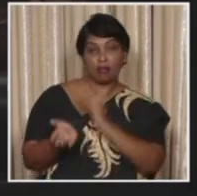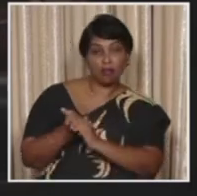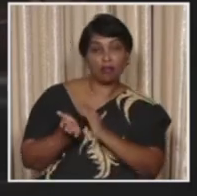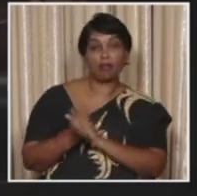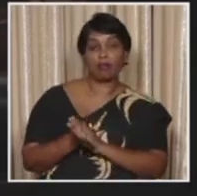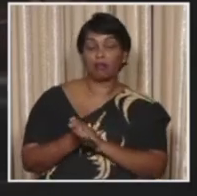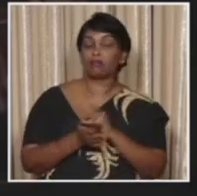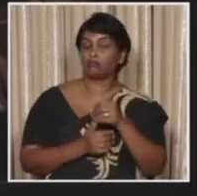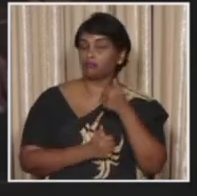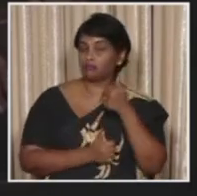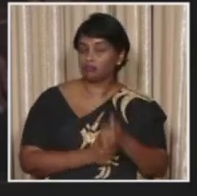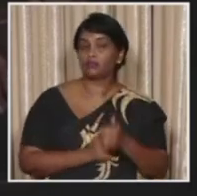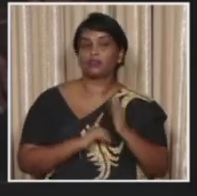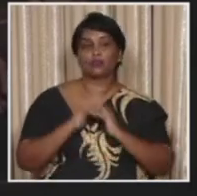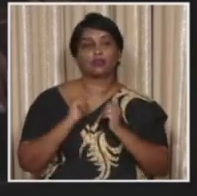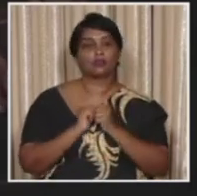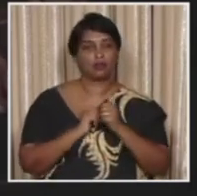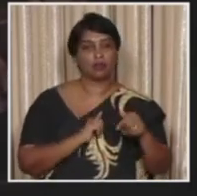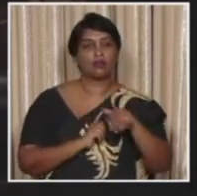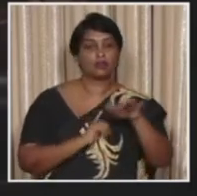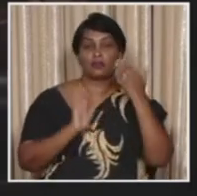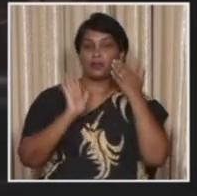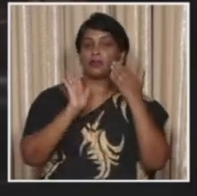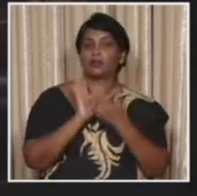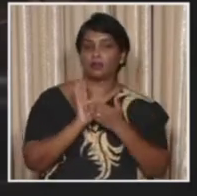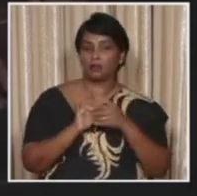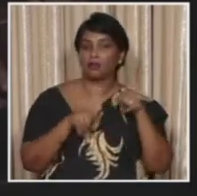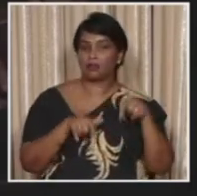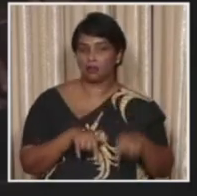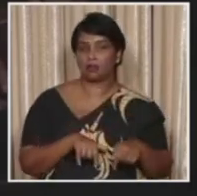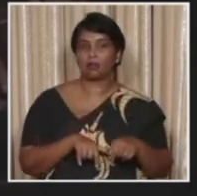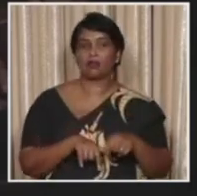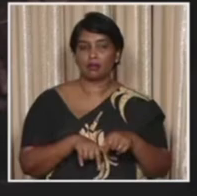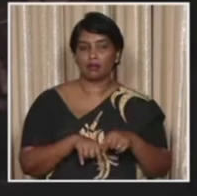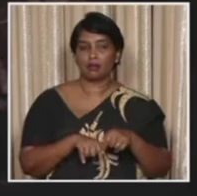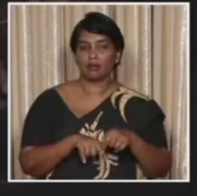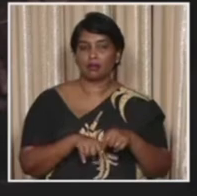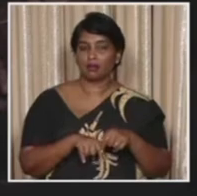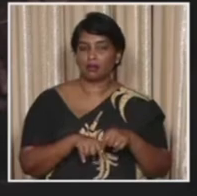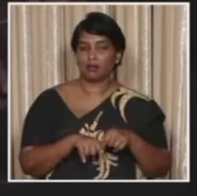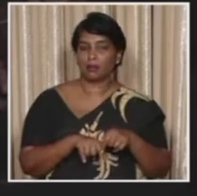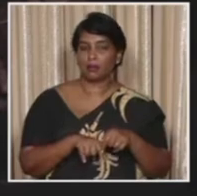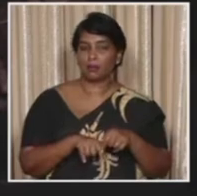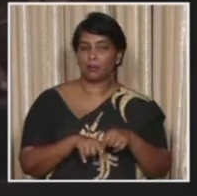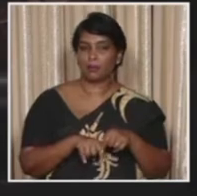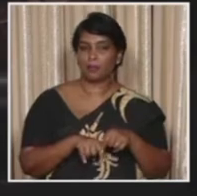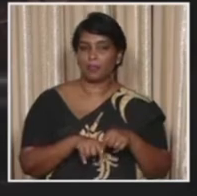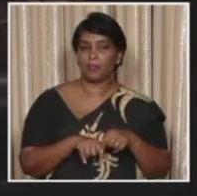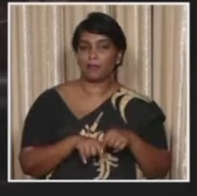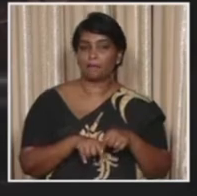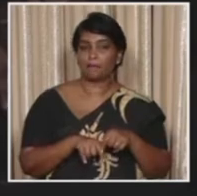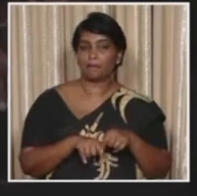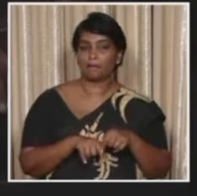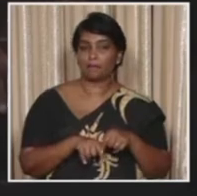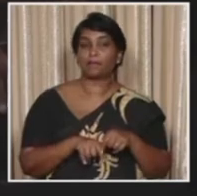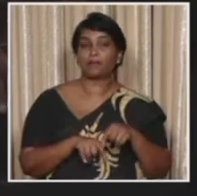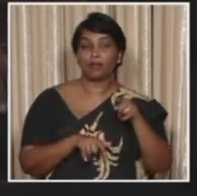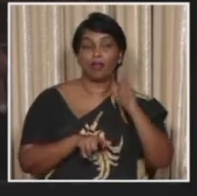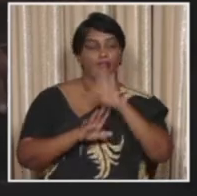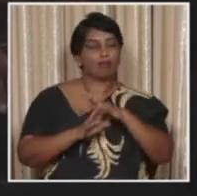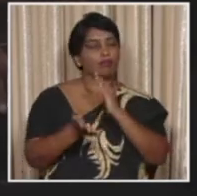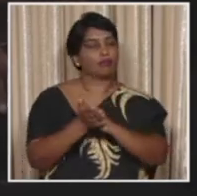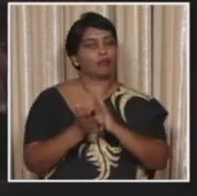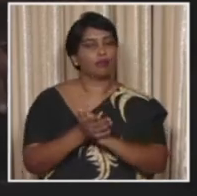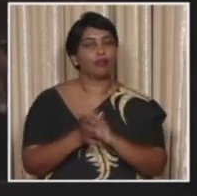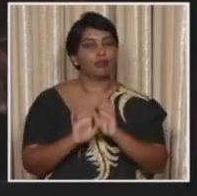ඒ වැඩපිළිවෙල මේ සමාජය තුළ පෙන්නලා තියෙනවා ඔබ අද පීතෘත්වයේ ලබාගත් පියෙක් හැටියට තමන්ගේ